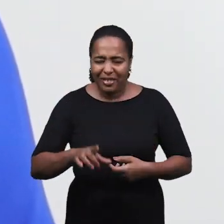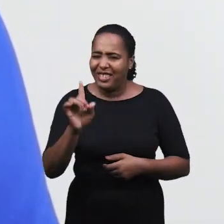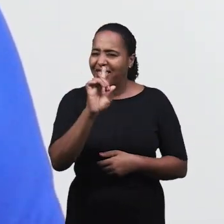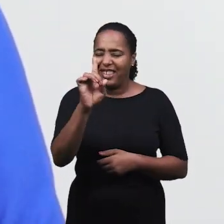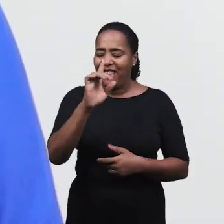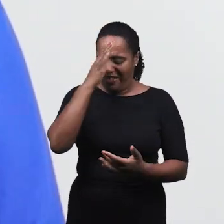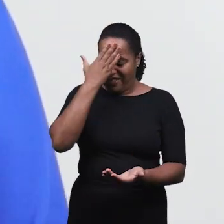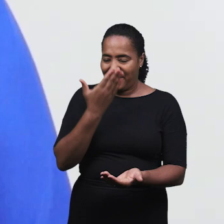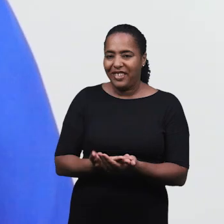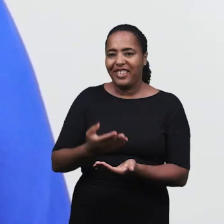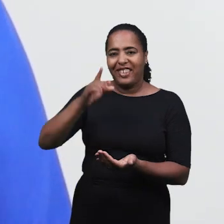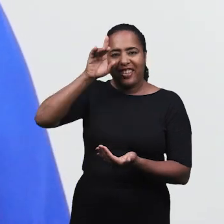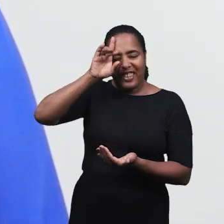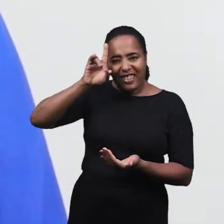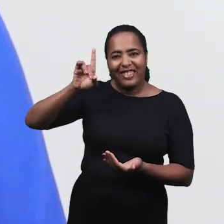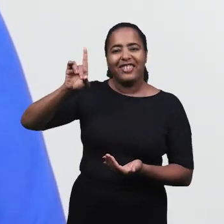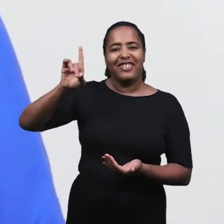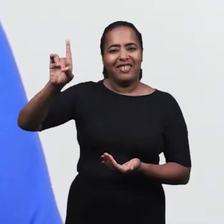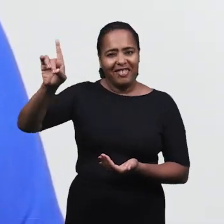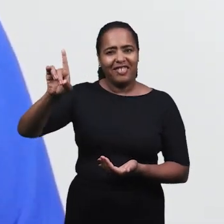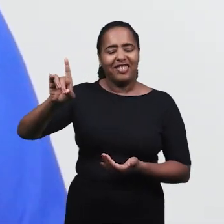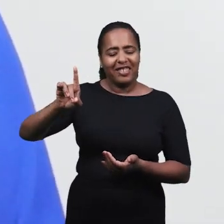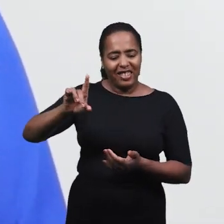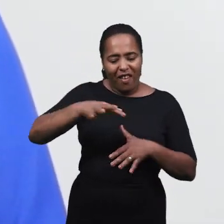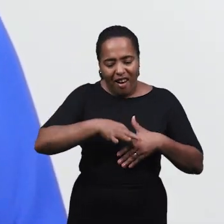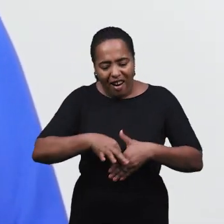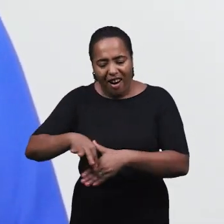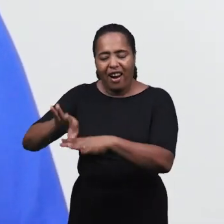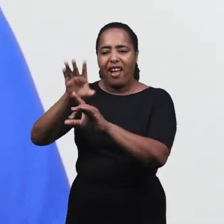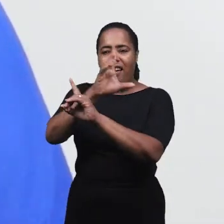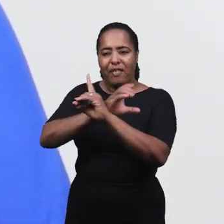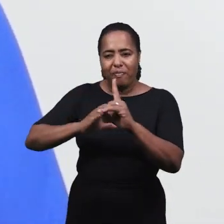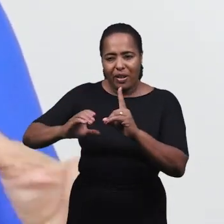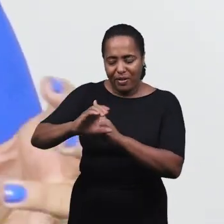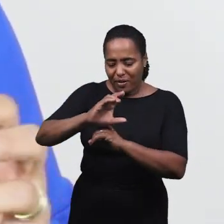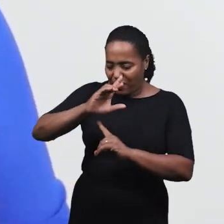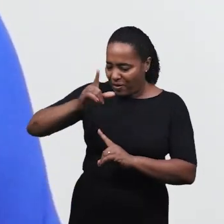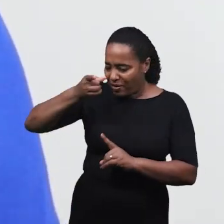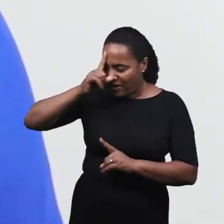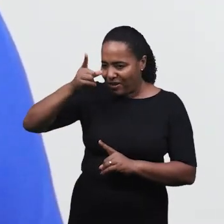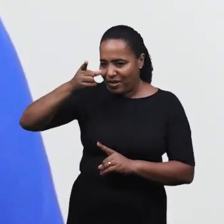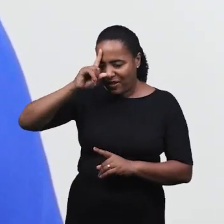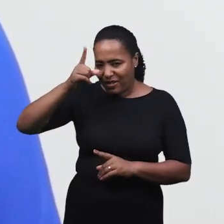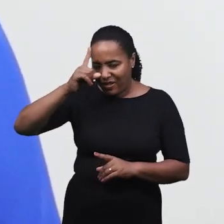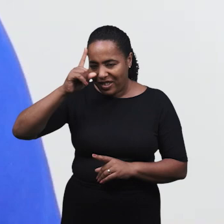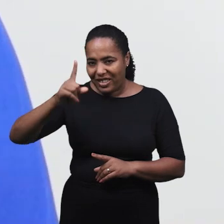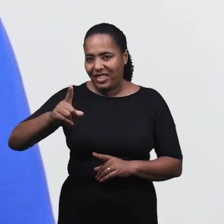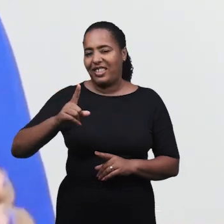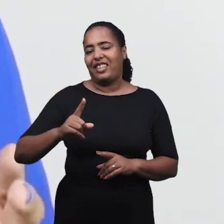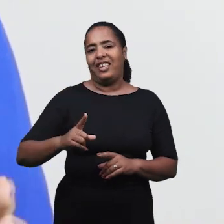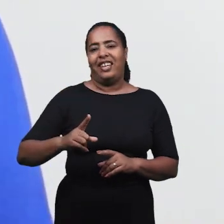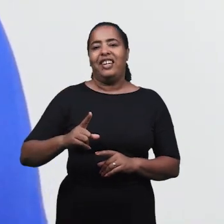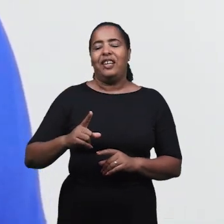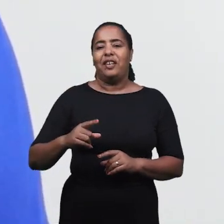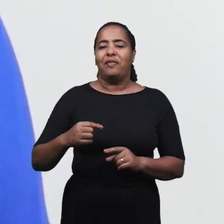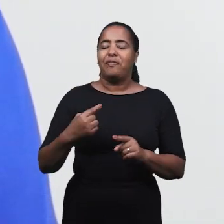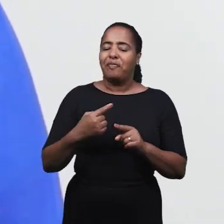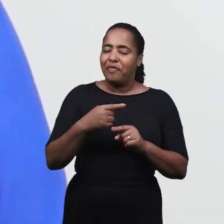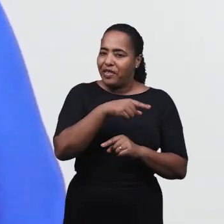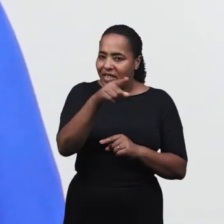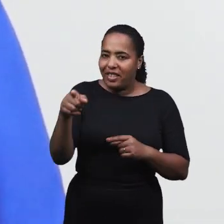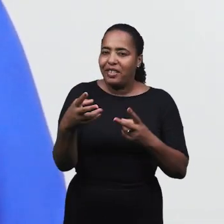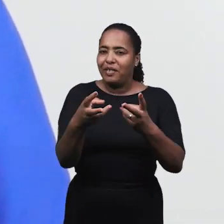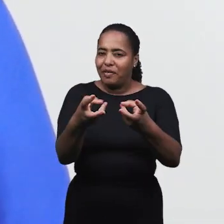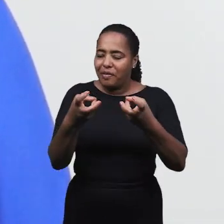ne soyez pas déçus, mais confiez-vous sur le Seigneur. Apportez l'enfant au culte, laissez-les apprendre la